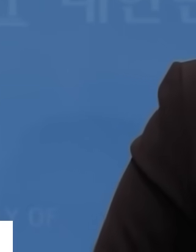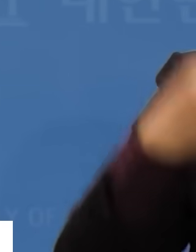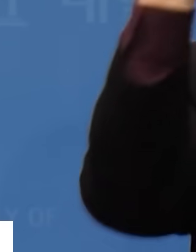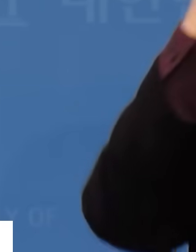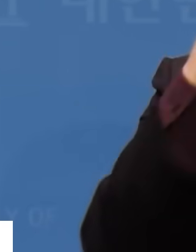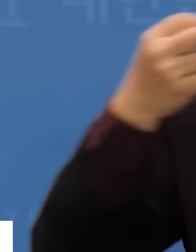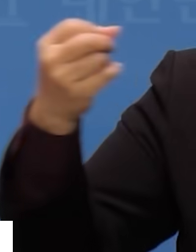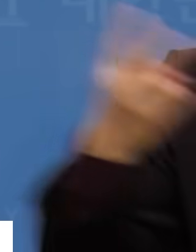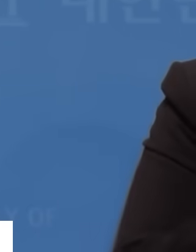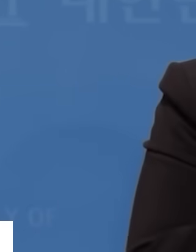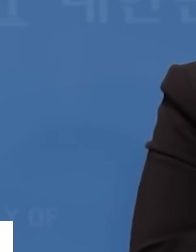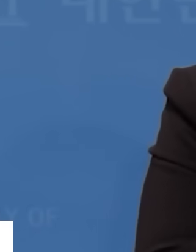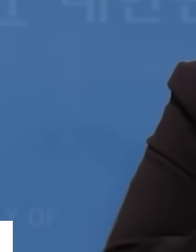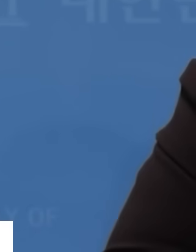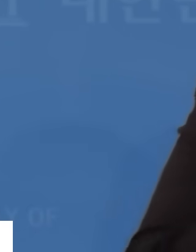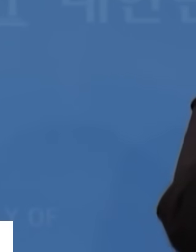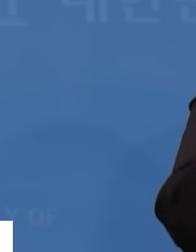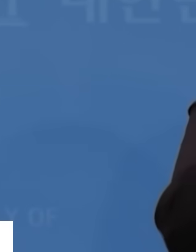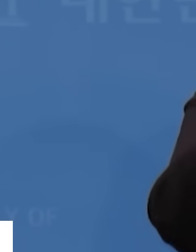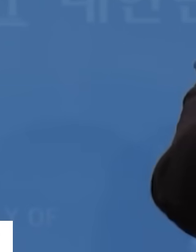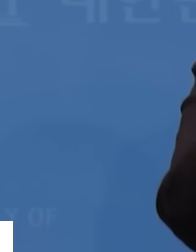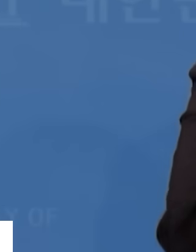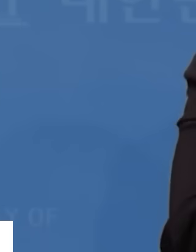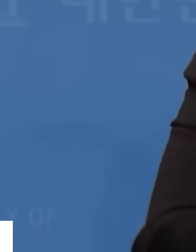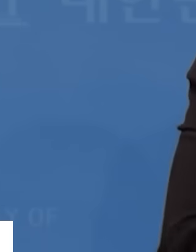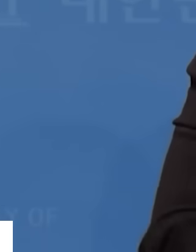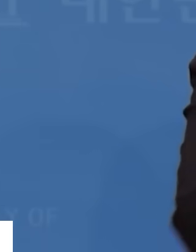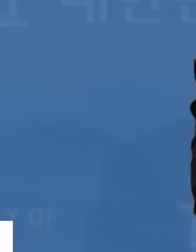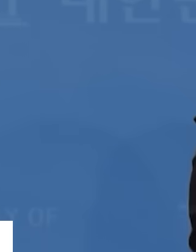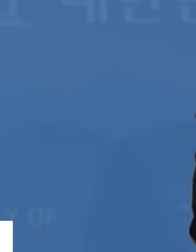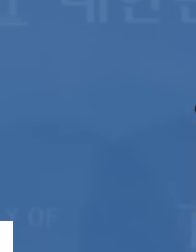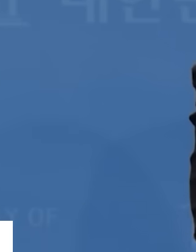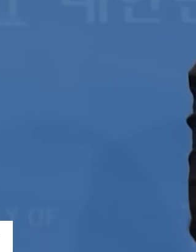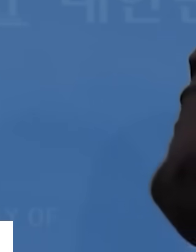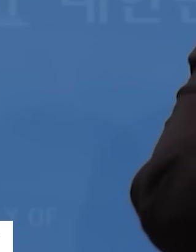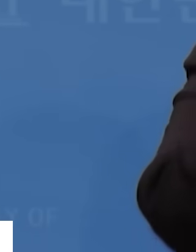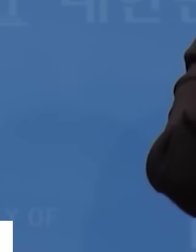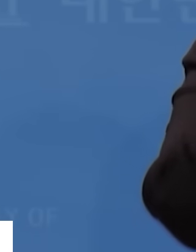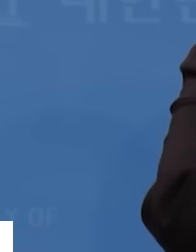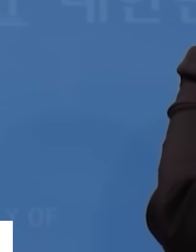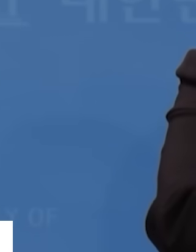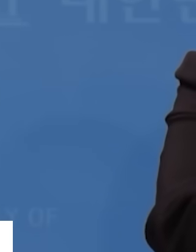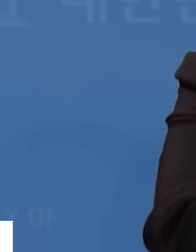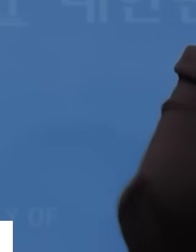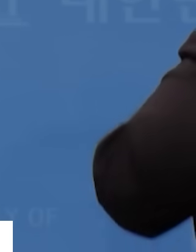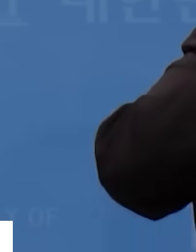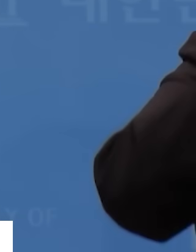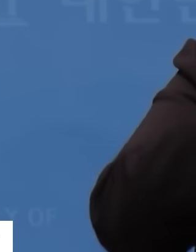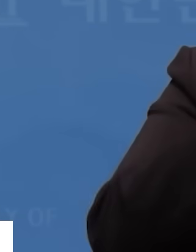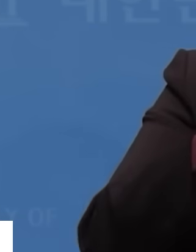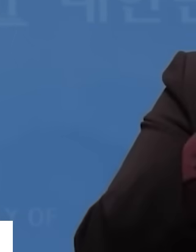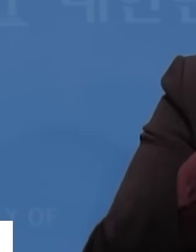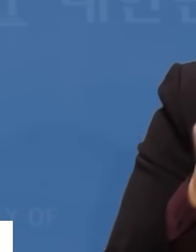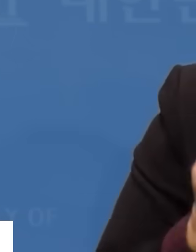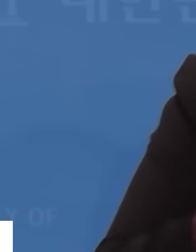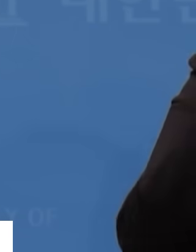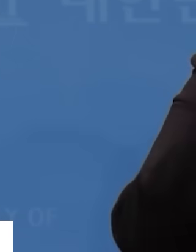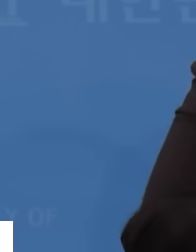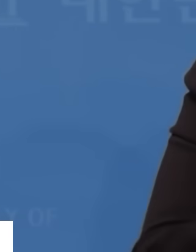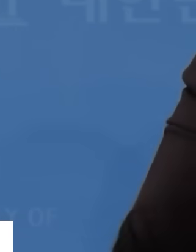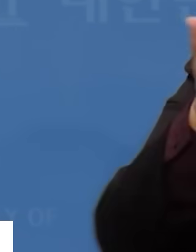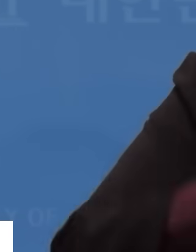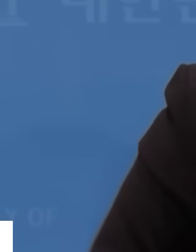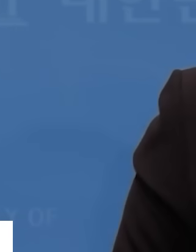및 재판 등 절차에서의 피해자 보호 및 권리에 관한 법률을 반드시